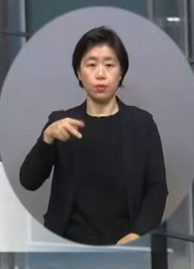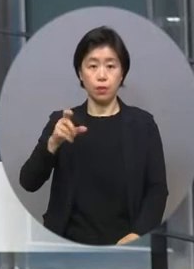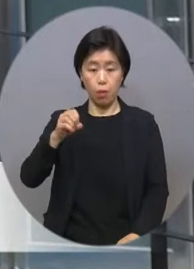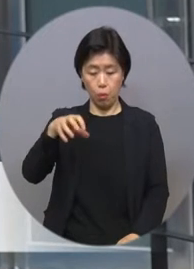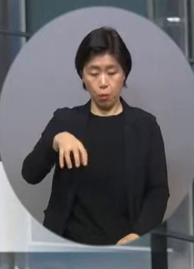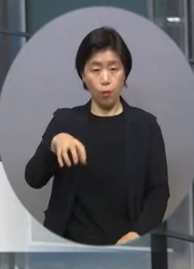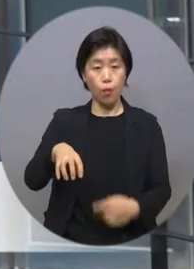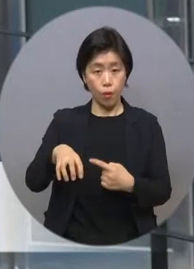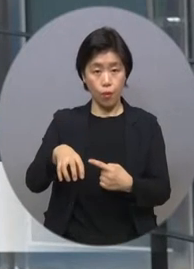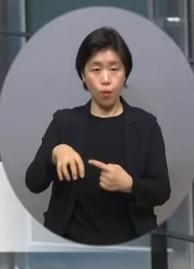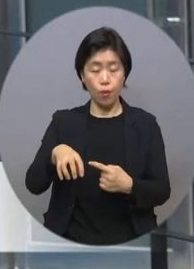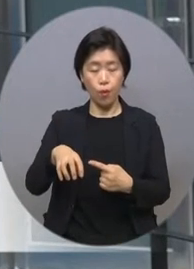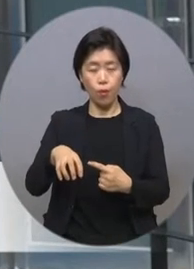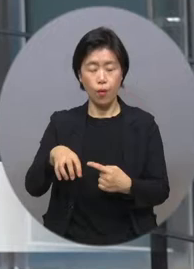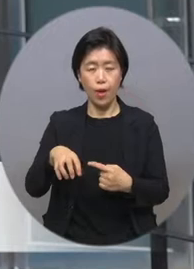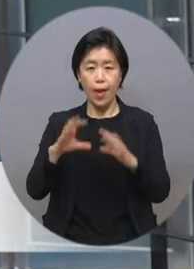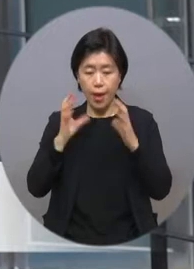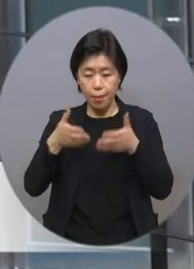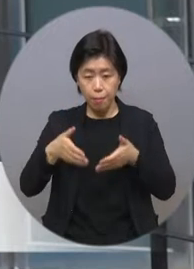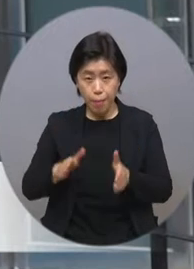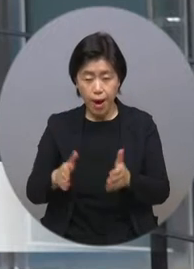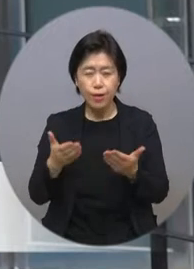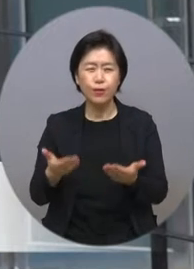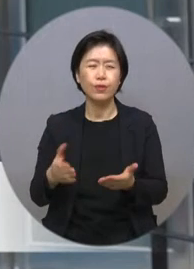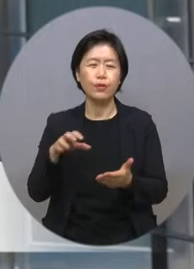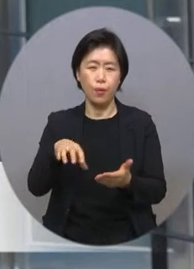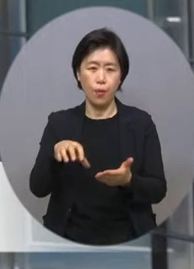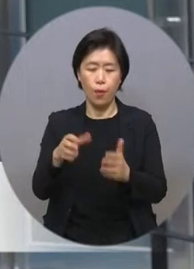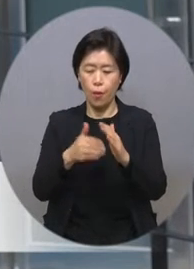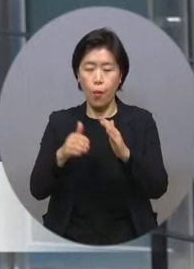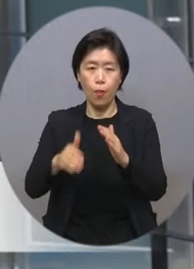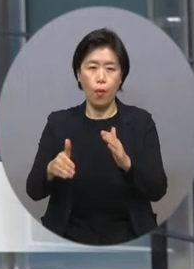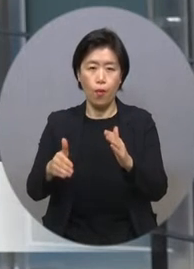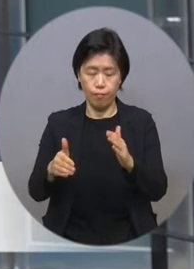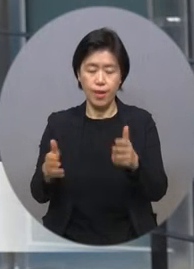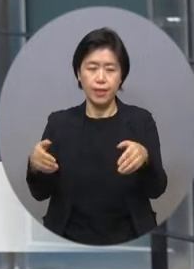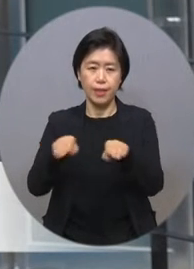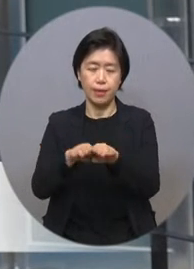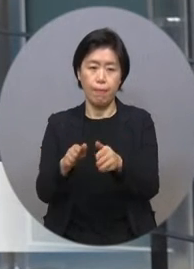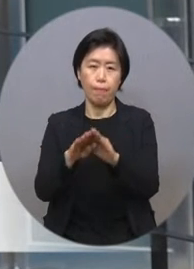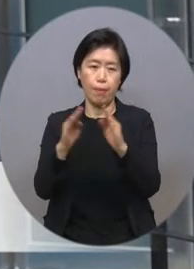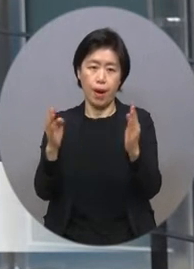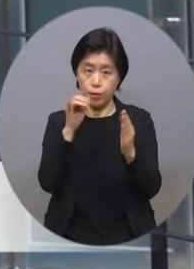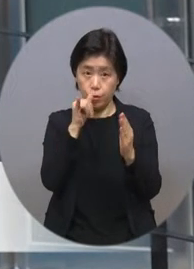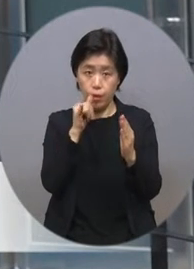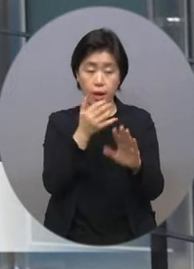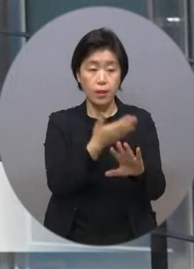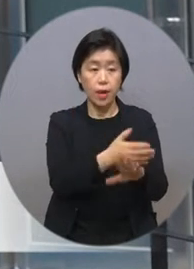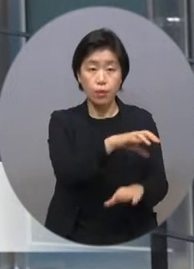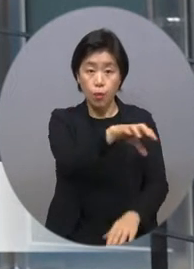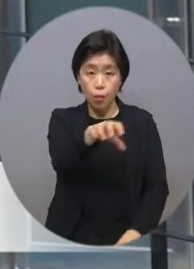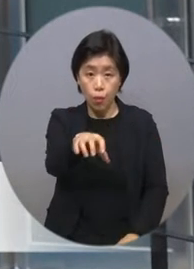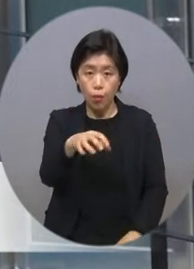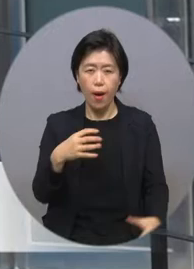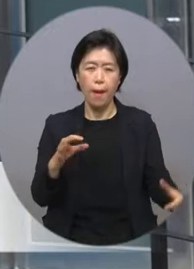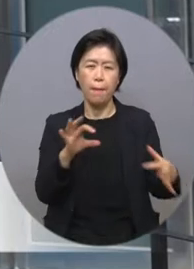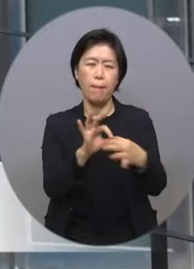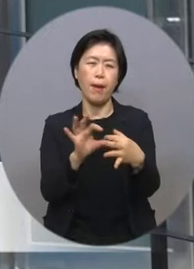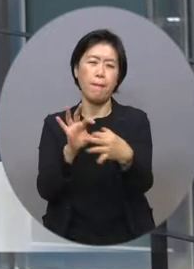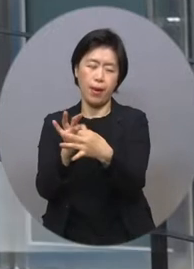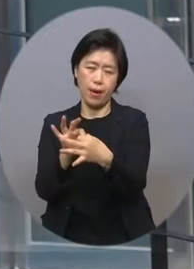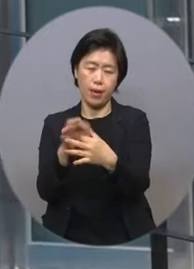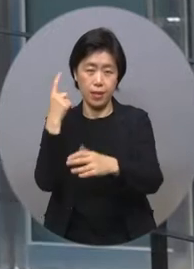홍성에 공공산후조리원 설립을 계기로 해서 다른 시군에서도 도와 함께 산후조리원을 만들어